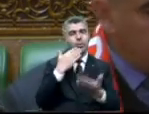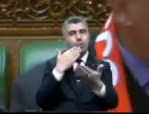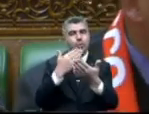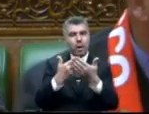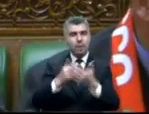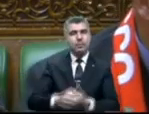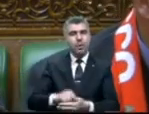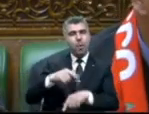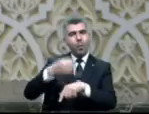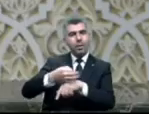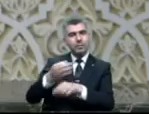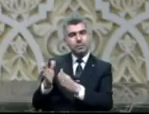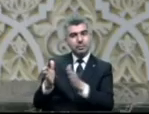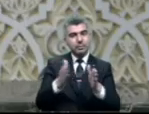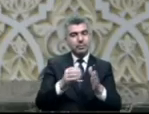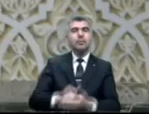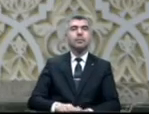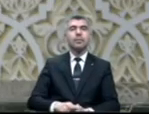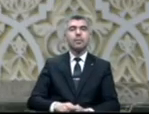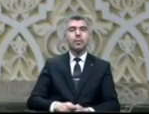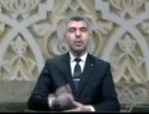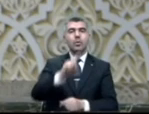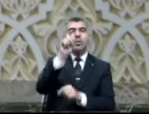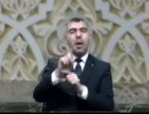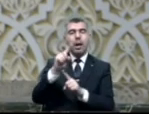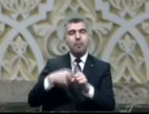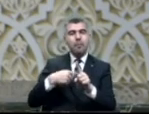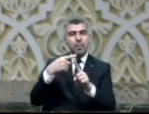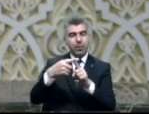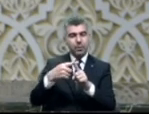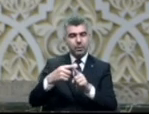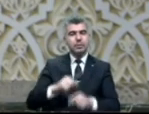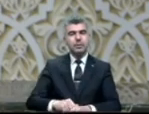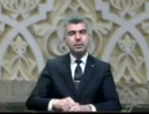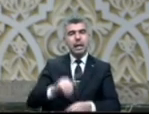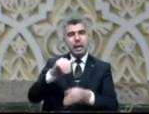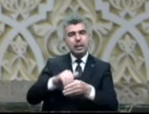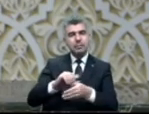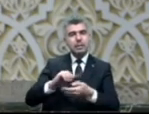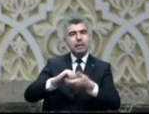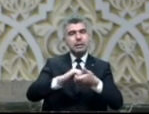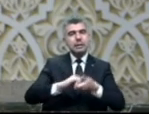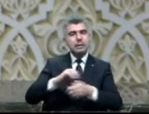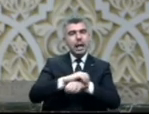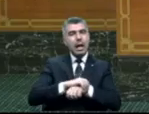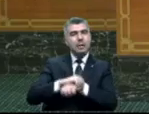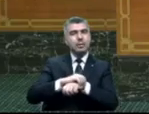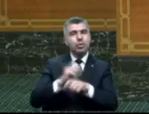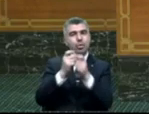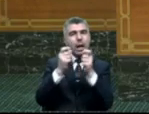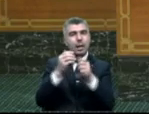سي سعيد، انتهى الوقت. شكرا. إذا دائما في إطار التعقيب أعطي الكلمة للفريق المحترم الاتحاد العام للقانون المغربي السي محمد رضا،